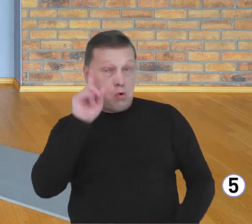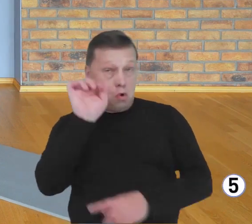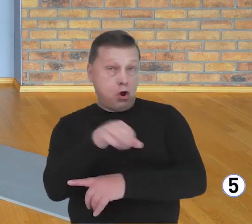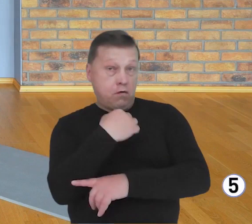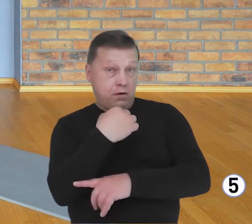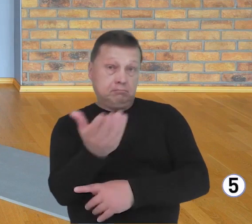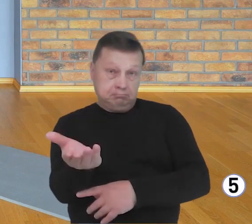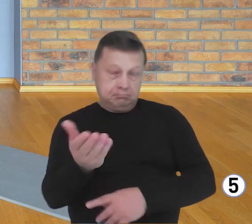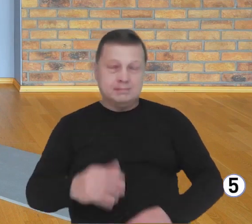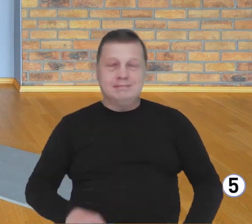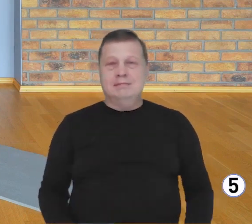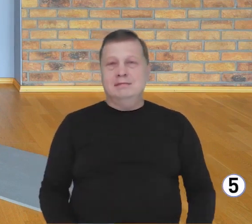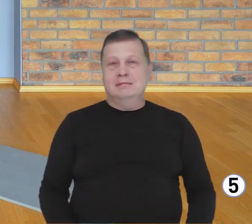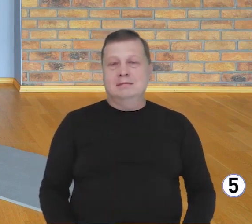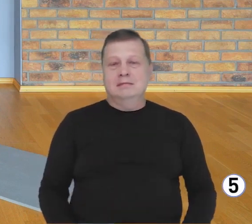zrotować głowę.